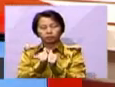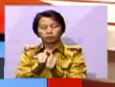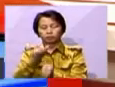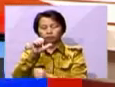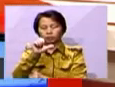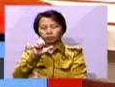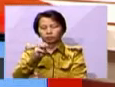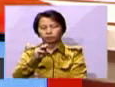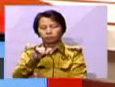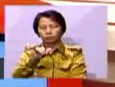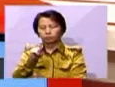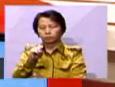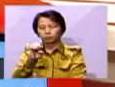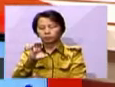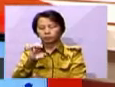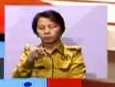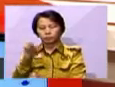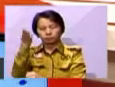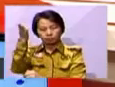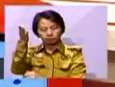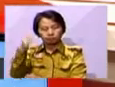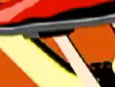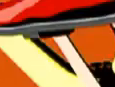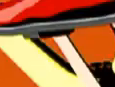di MyTech Jalan Duta. Silakan Aisyah.